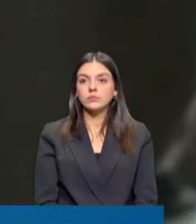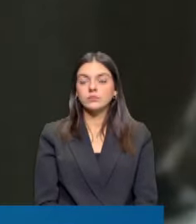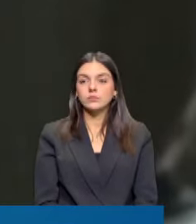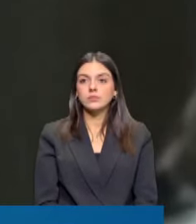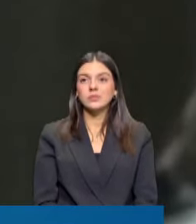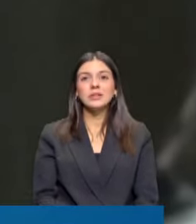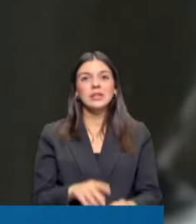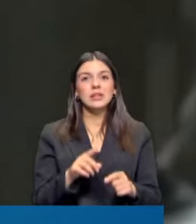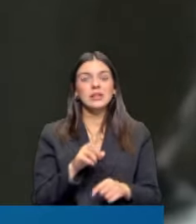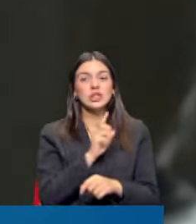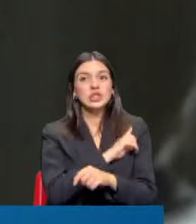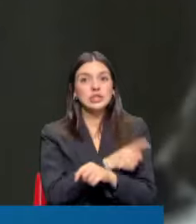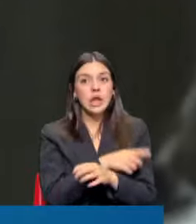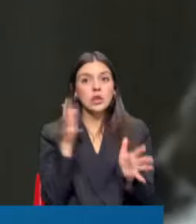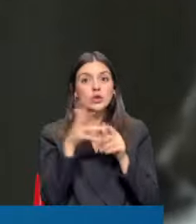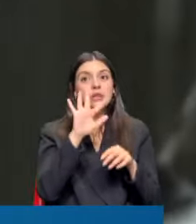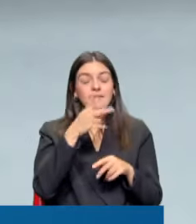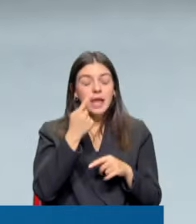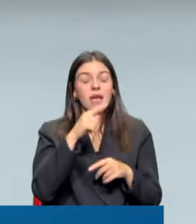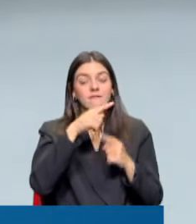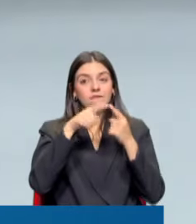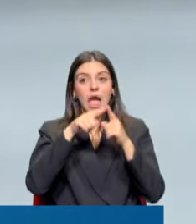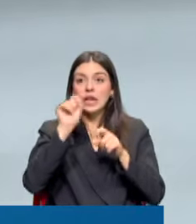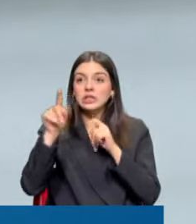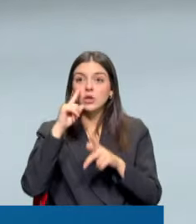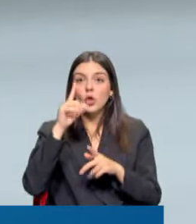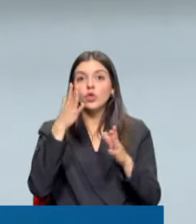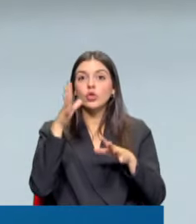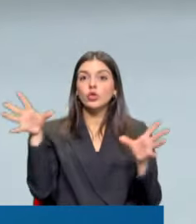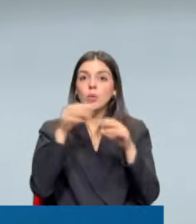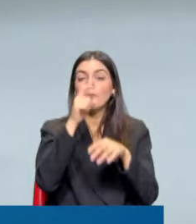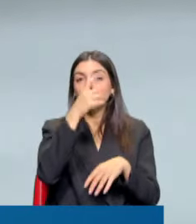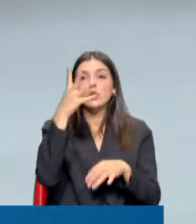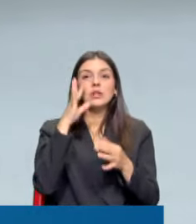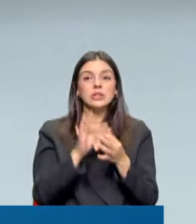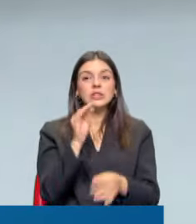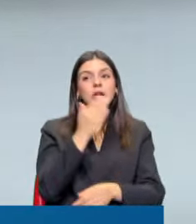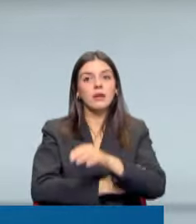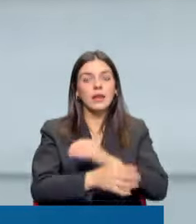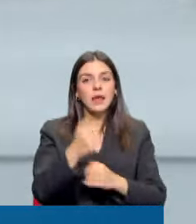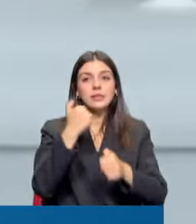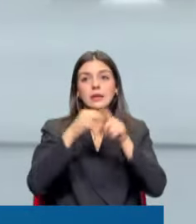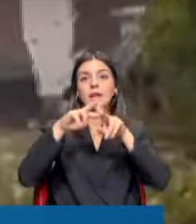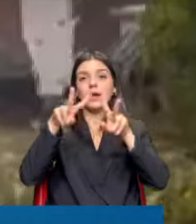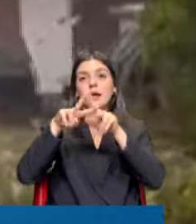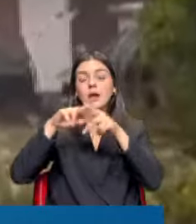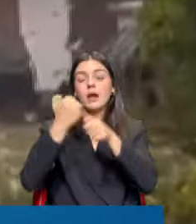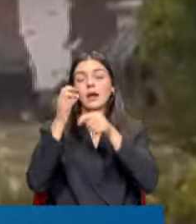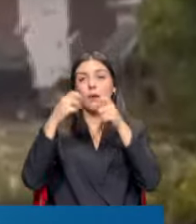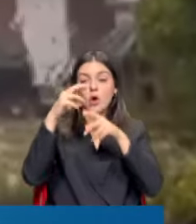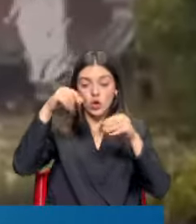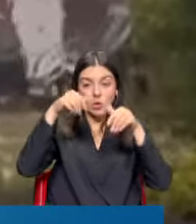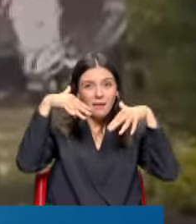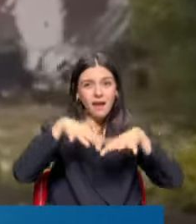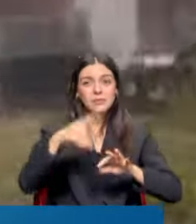Şiddetli rüzgar ve yağış nedeniyle farklı eyaletlerde toplam 94 kişi yaralandı. Gamagori şehrinde meydana gelen toprak kaymasında